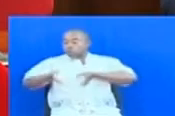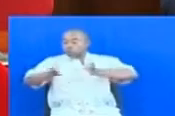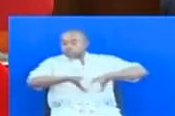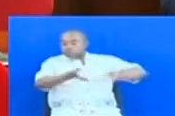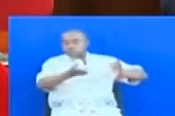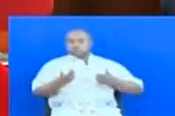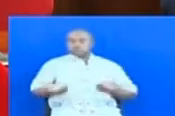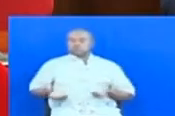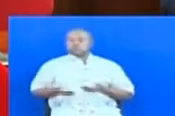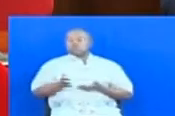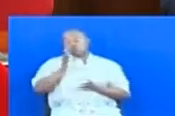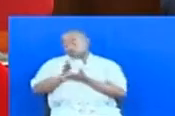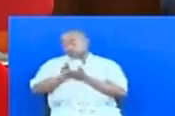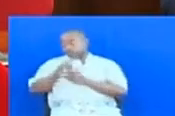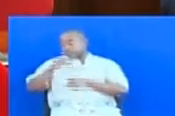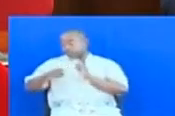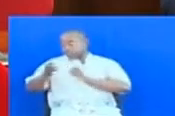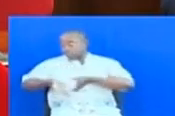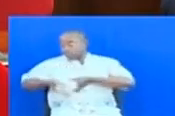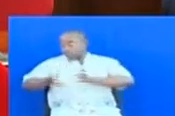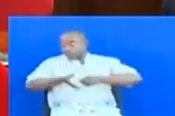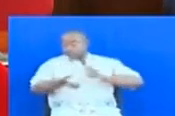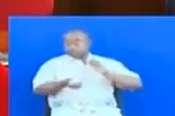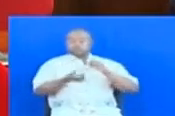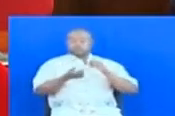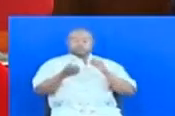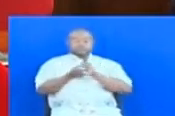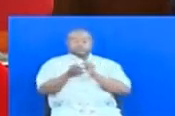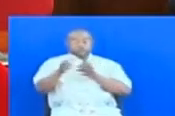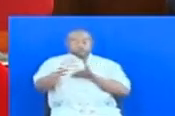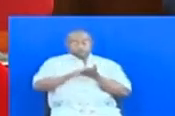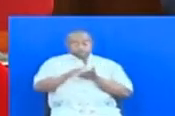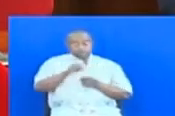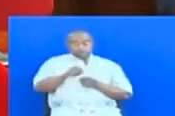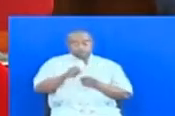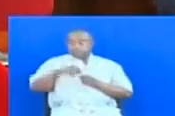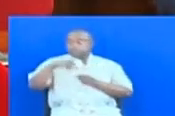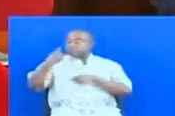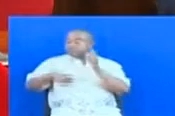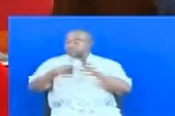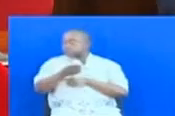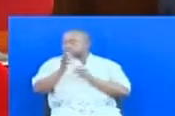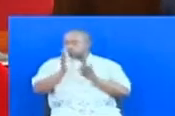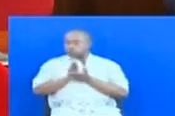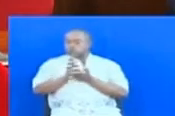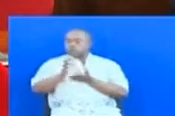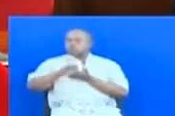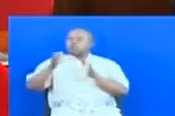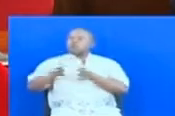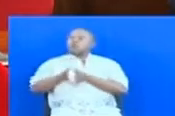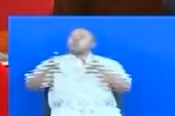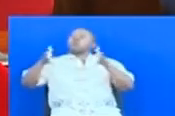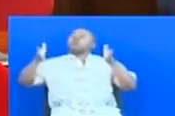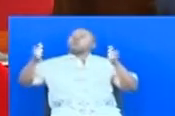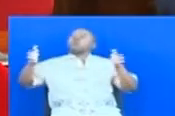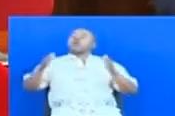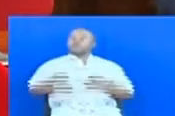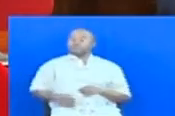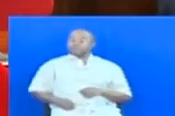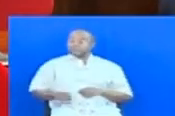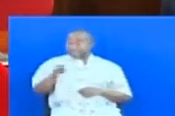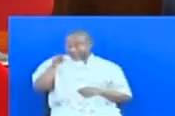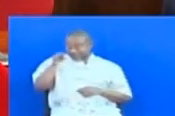kweli miradi ya umwagiliaji kimsingi wasilia yake ni miradi ambayo ina gharama kubwa sana, na gharama hizi zinasababishwa